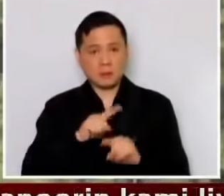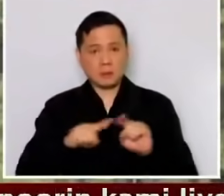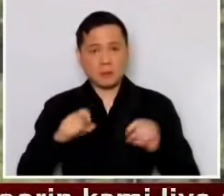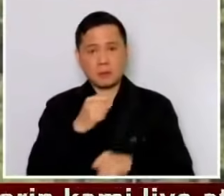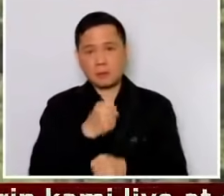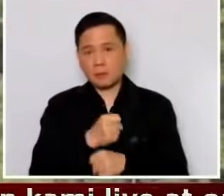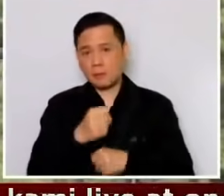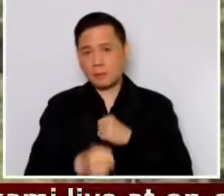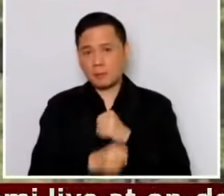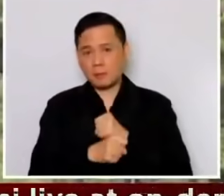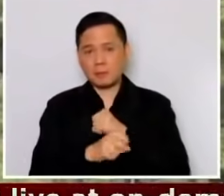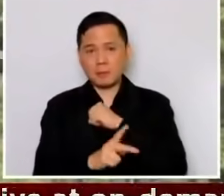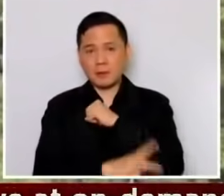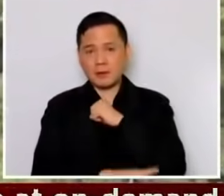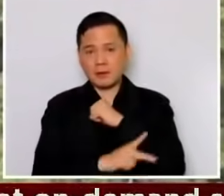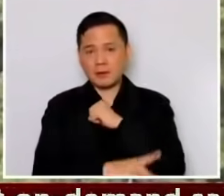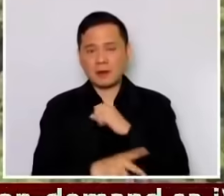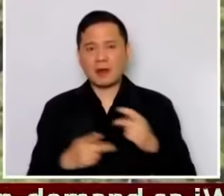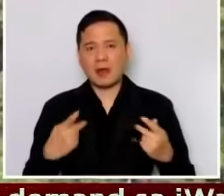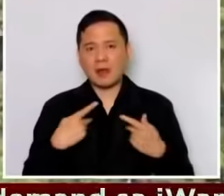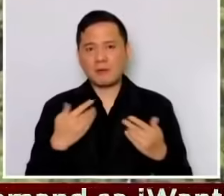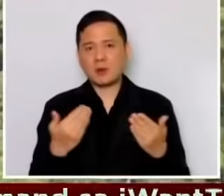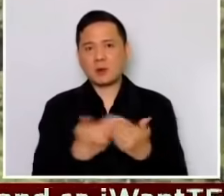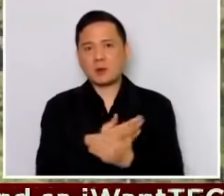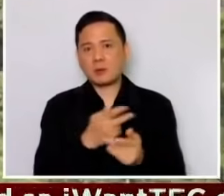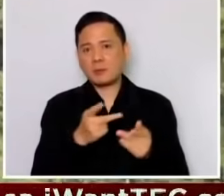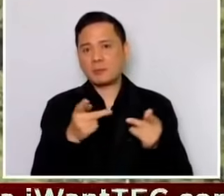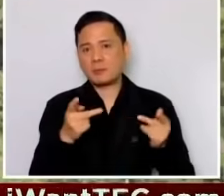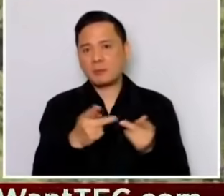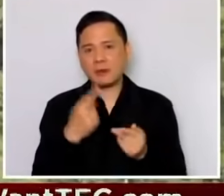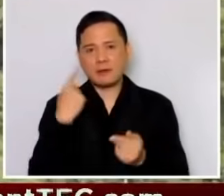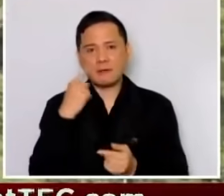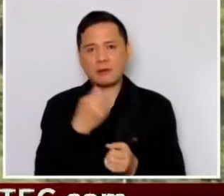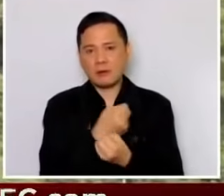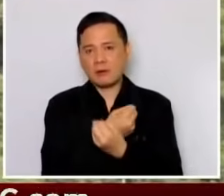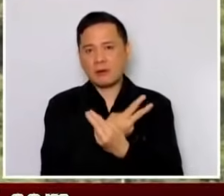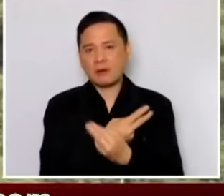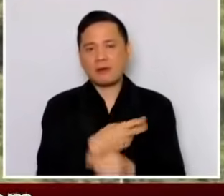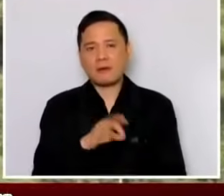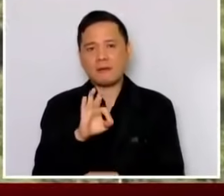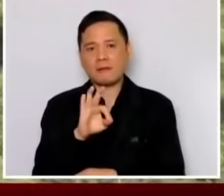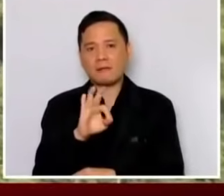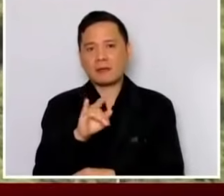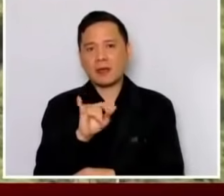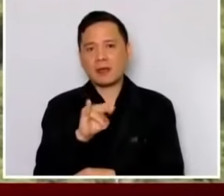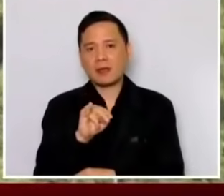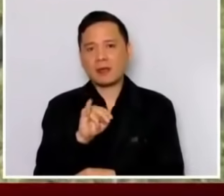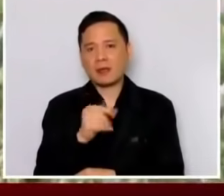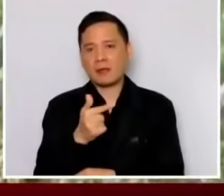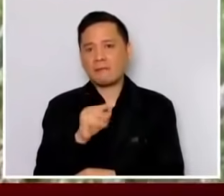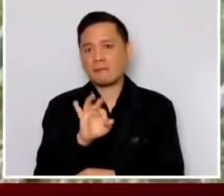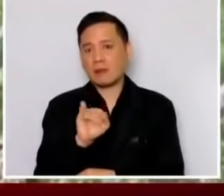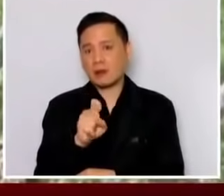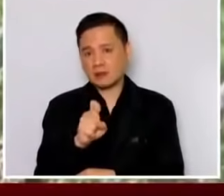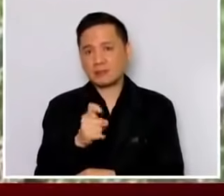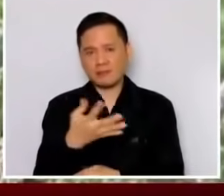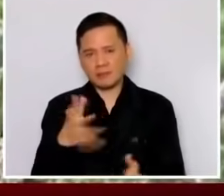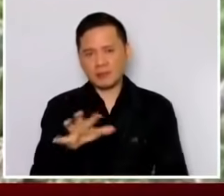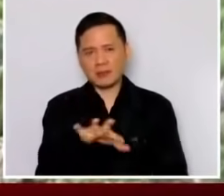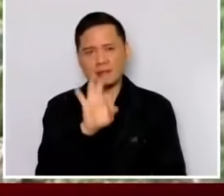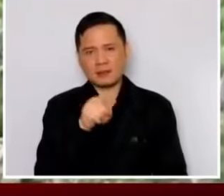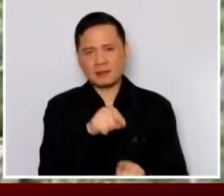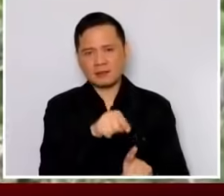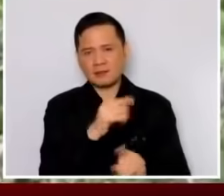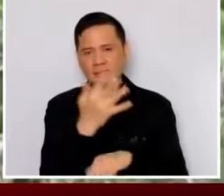Province, isang bagong roosting site o tirahan ng mga flying fox ang nadiskubre sa isang kagubatan? Sa pagsusuri